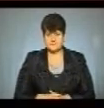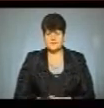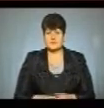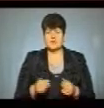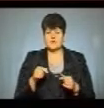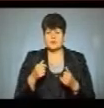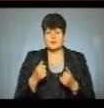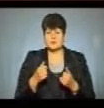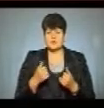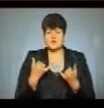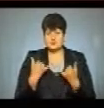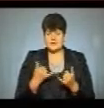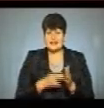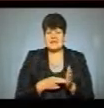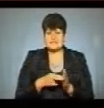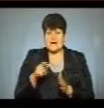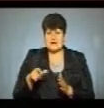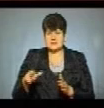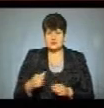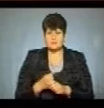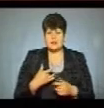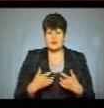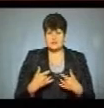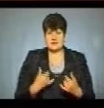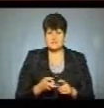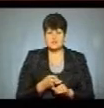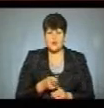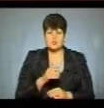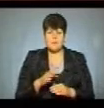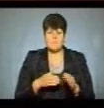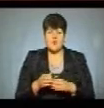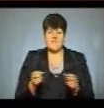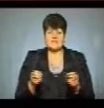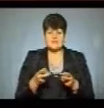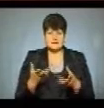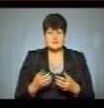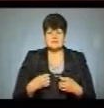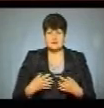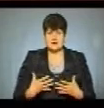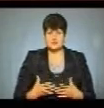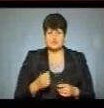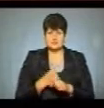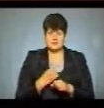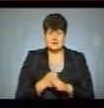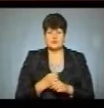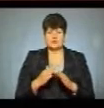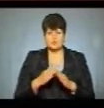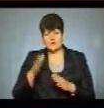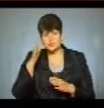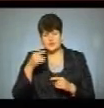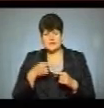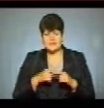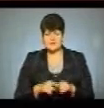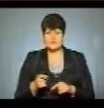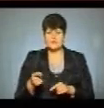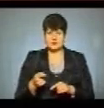Сьогодні для залізничників області влаштували концерт з нагоди професійного свята. Його організували у Будинку науки і техніки в Тернополі. На